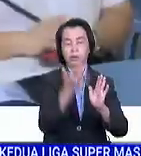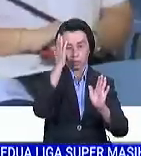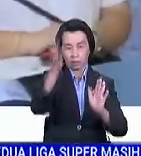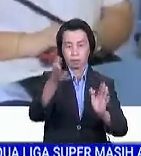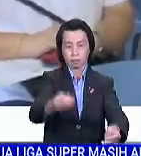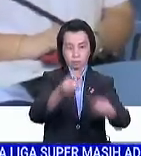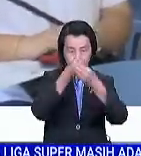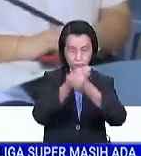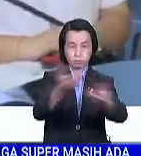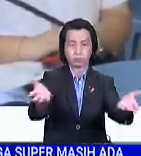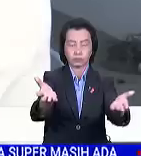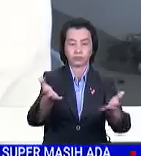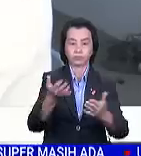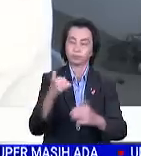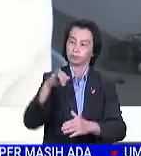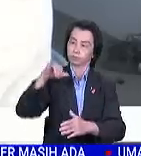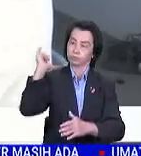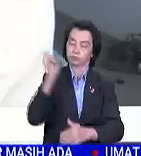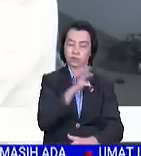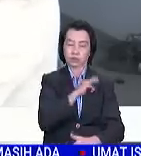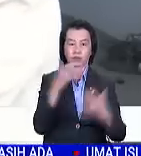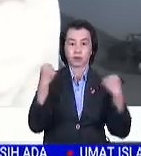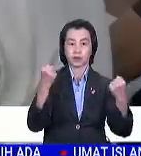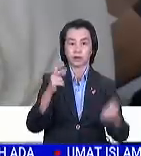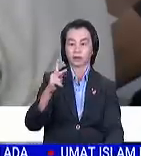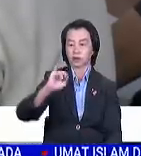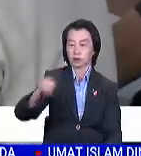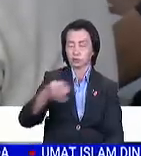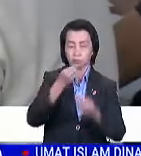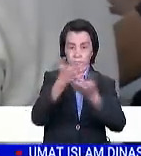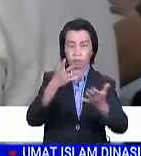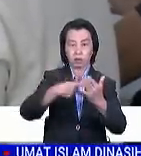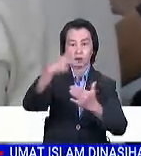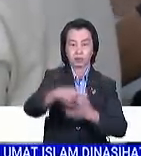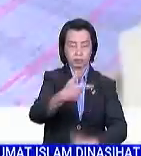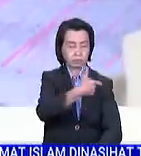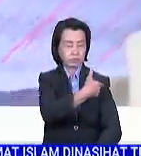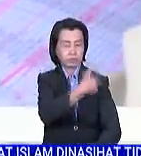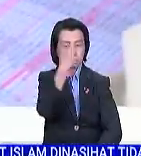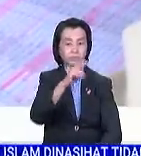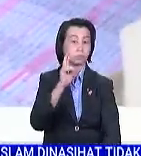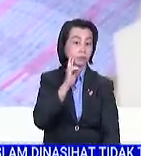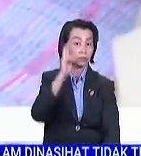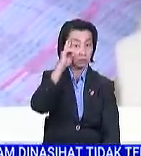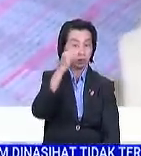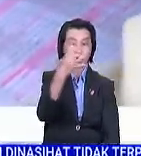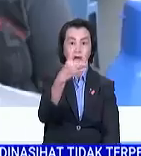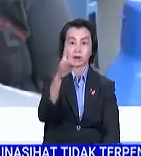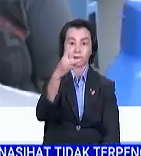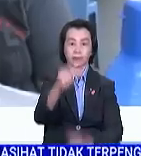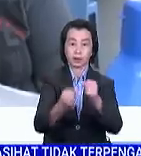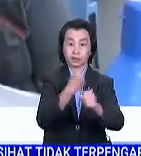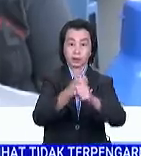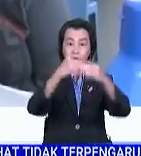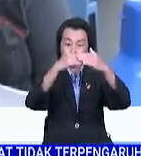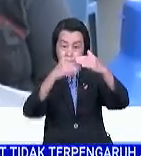akan diumumkan semalam menteri kesihatan Khairi Jamaluddin mengumumkan program pemberian vaksin untuk remaja 18 tahun dan ke